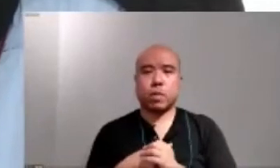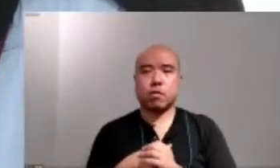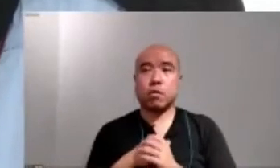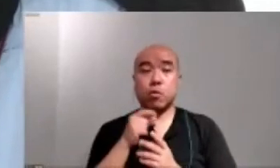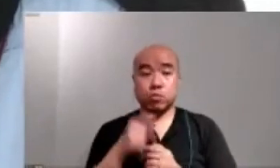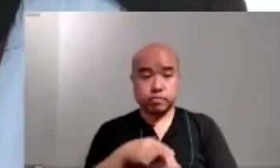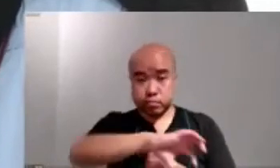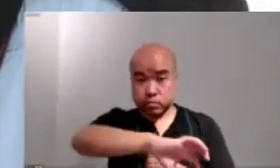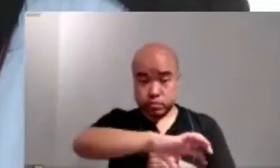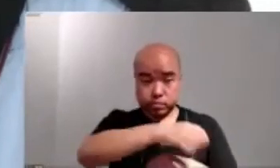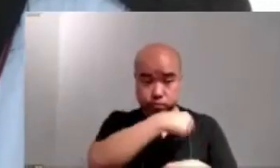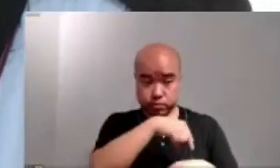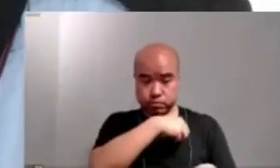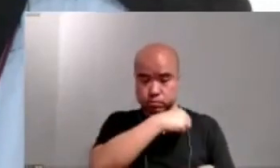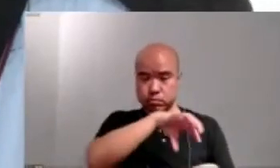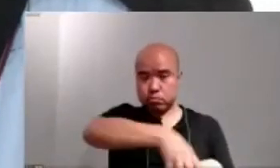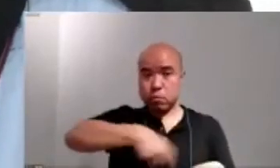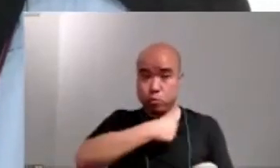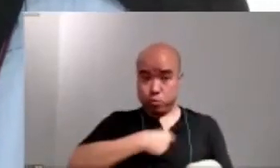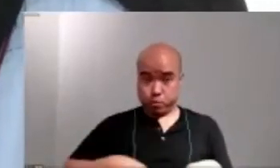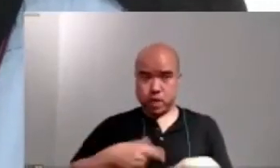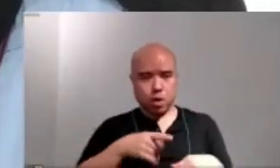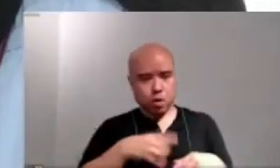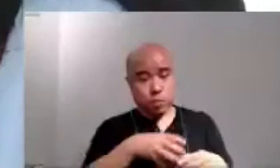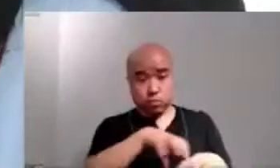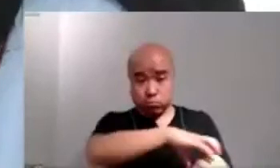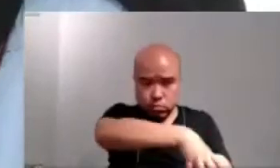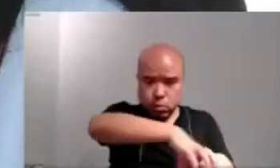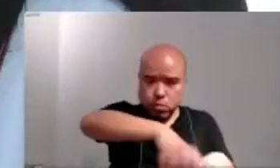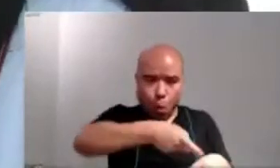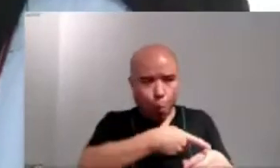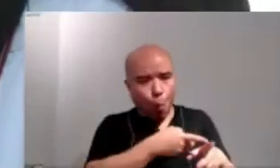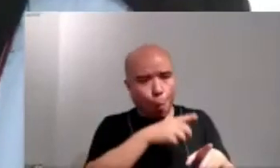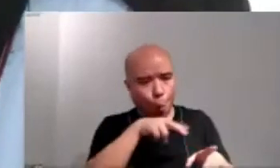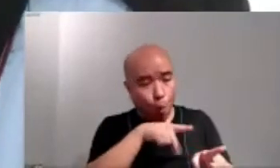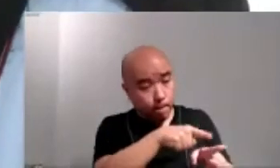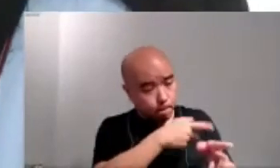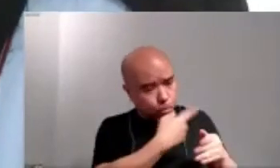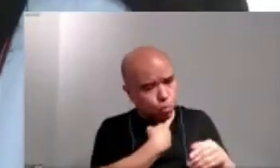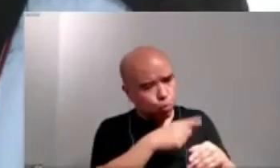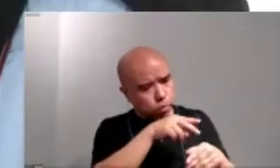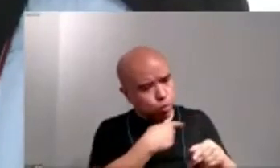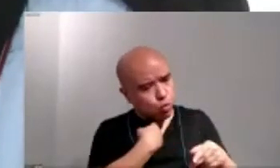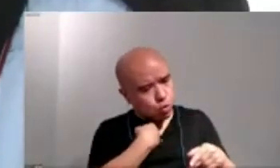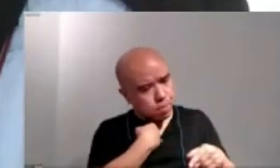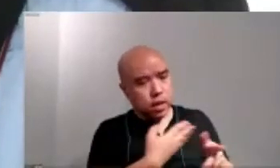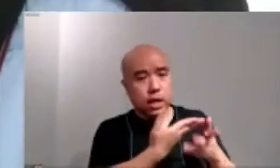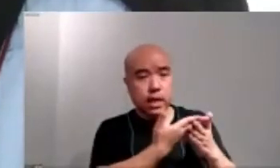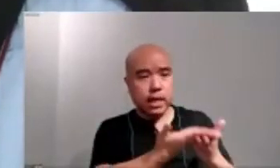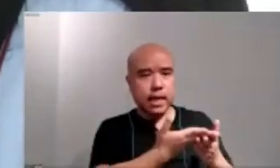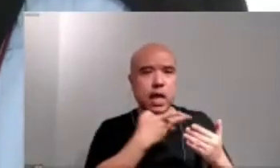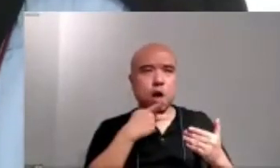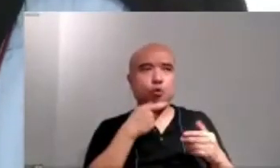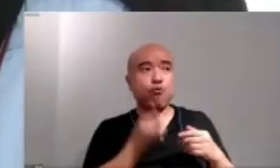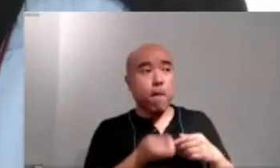作，商討在該區進行擺檔的事宜，希望能夠方便一些行不到那麼遠路的